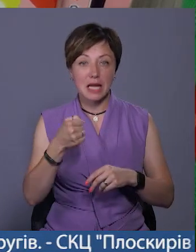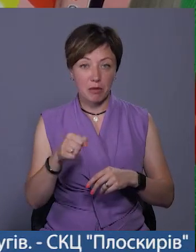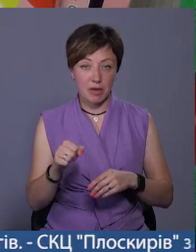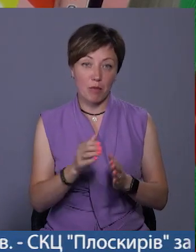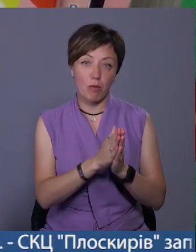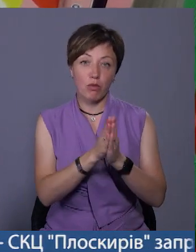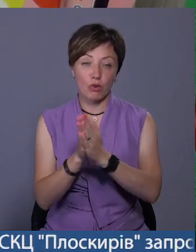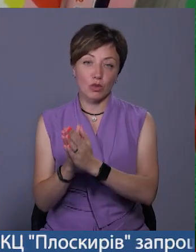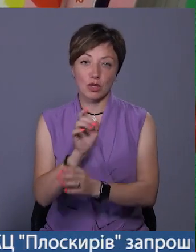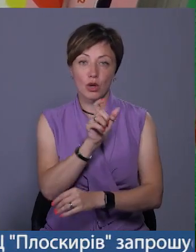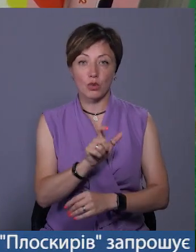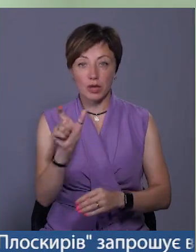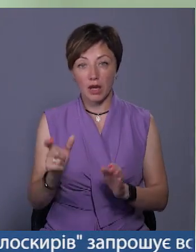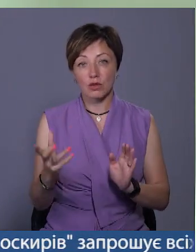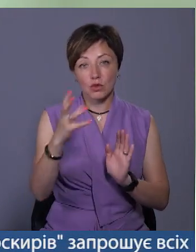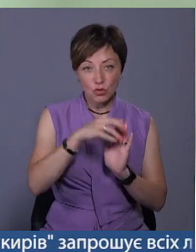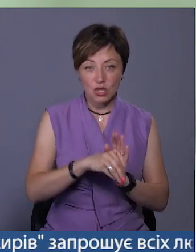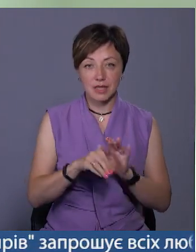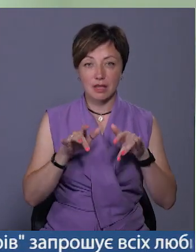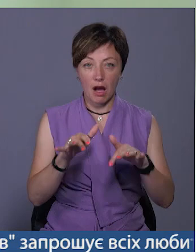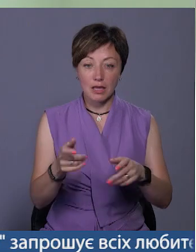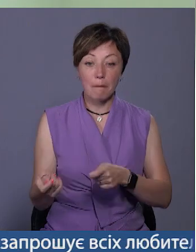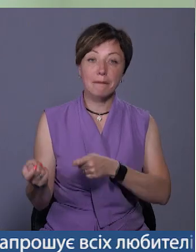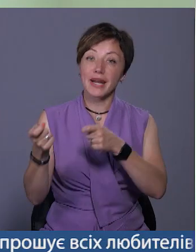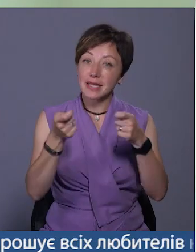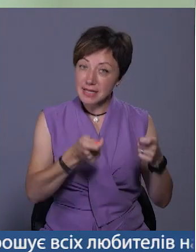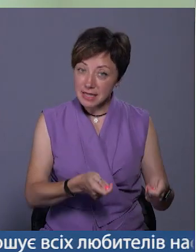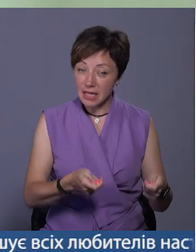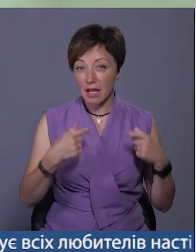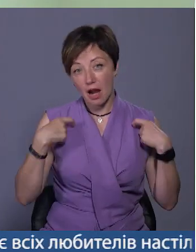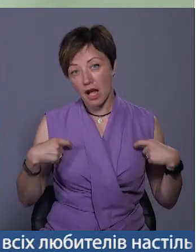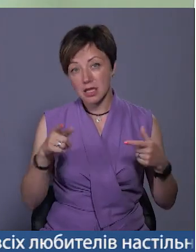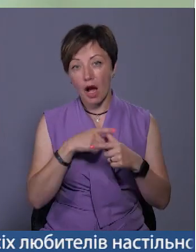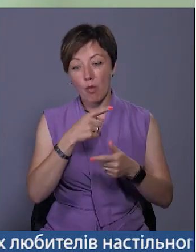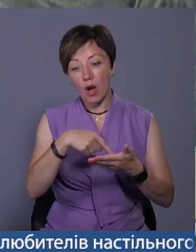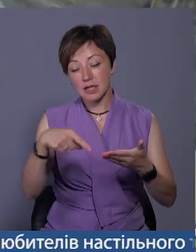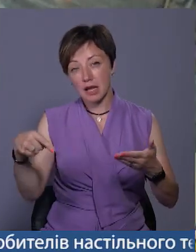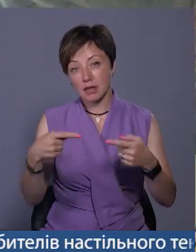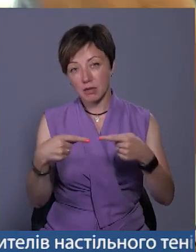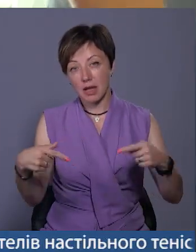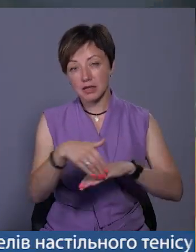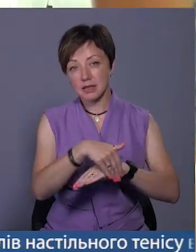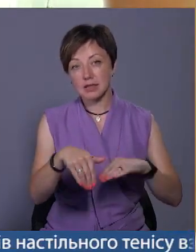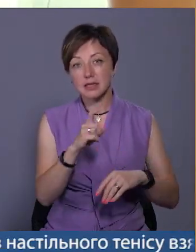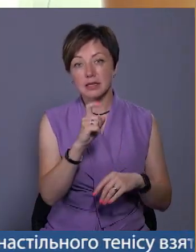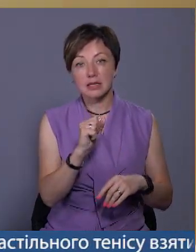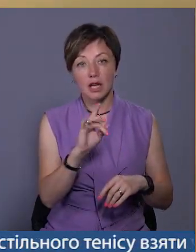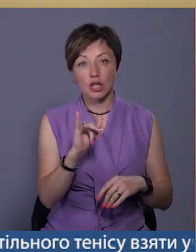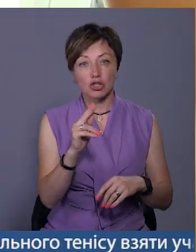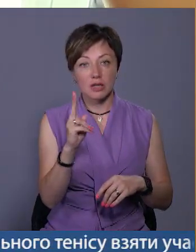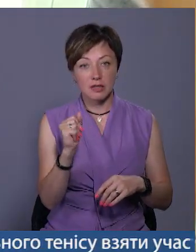Тож просять небайдужих містян долучитись до акції і принести шкільні ранці або ж канцелярське приладдя за адресою вулиця